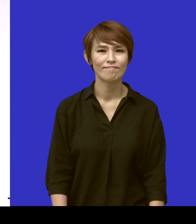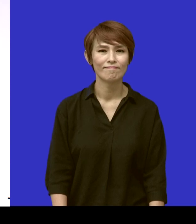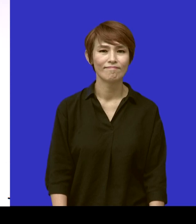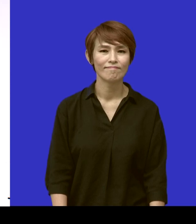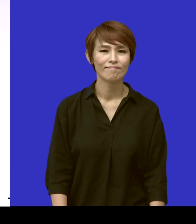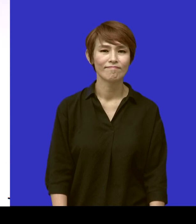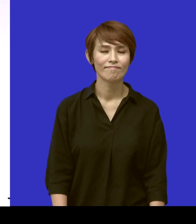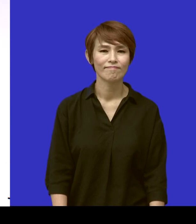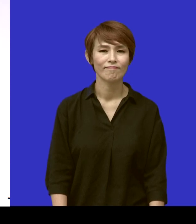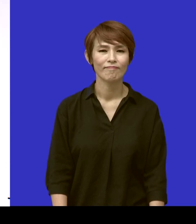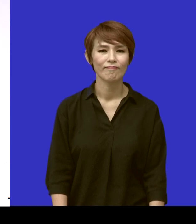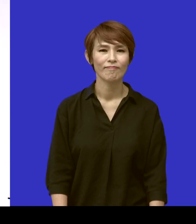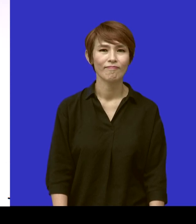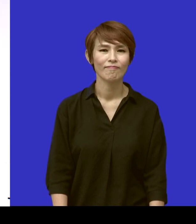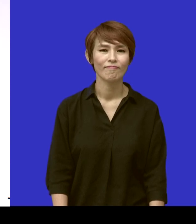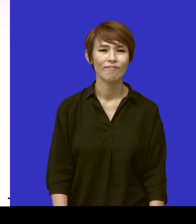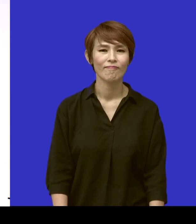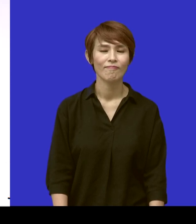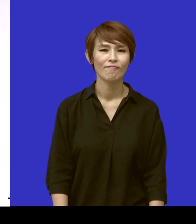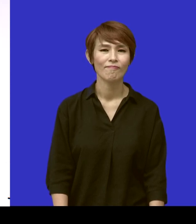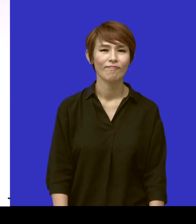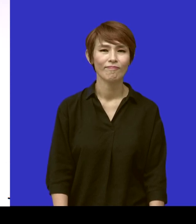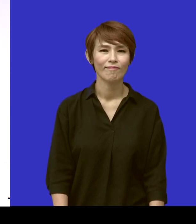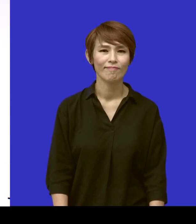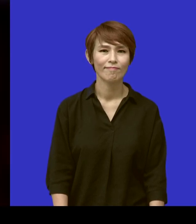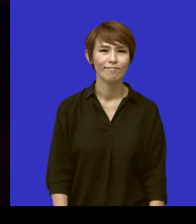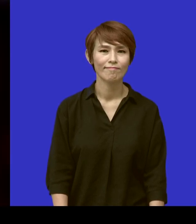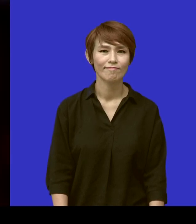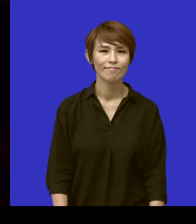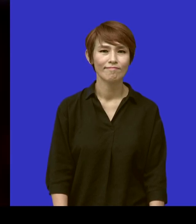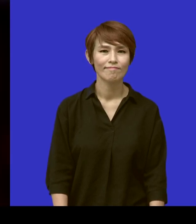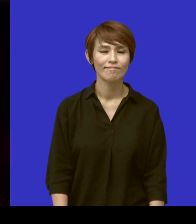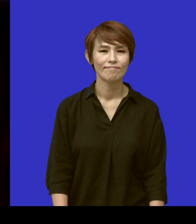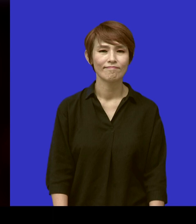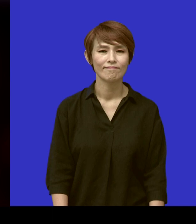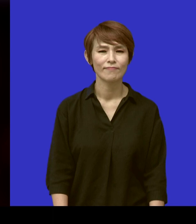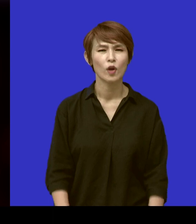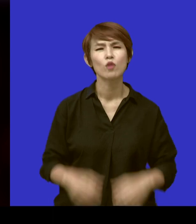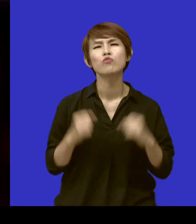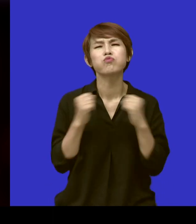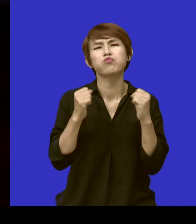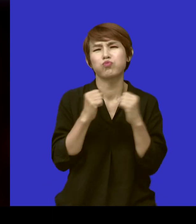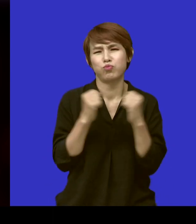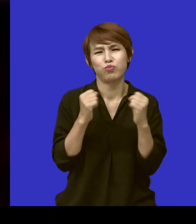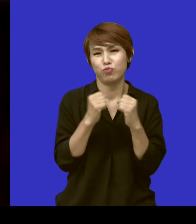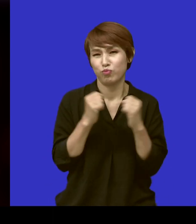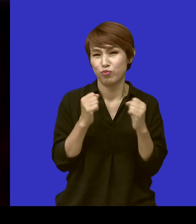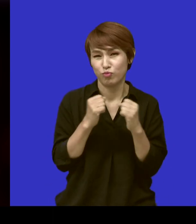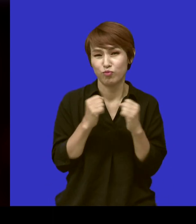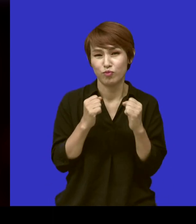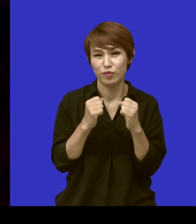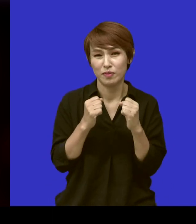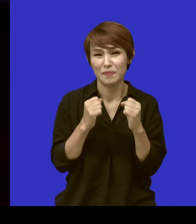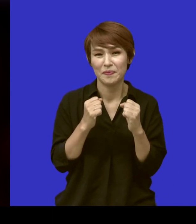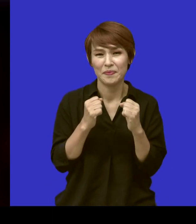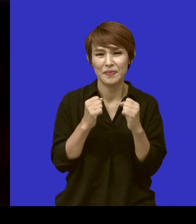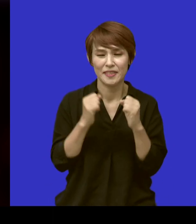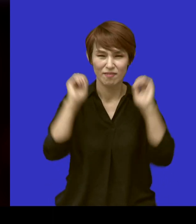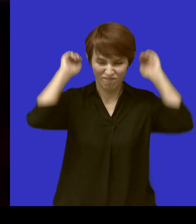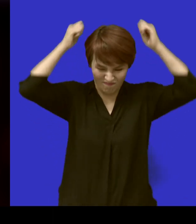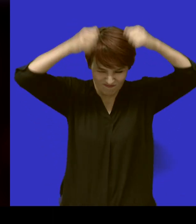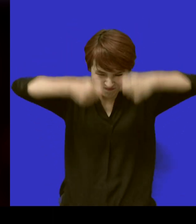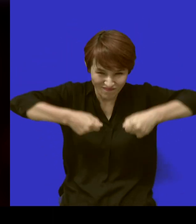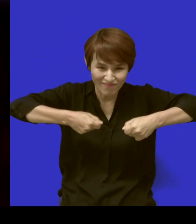거니까 환경은 상관없었고 예. 그리고 좀 추웠어요 비행기 안이. 네네. 그래서 이불을